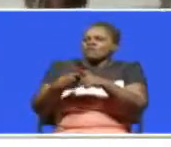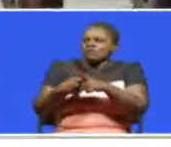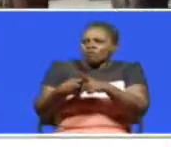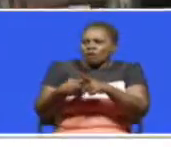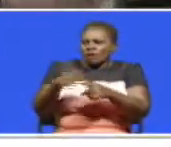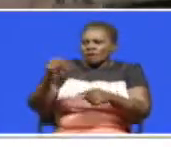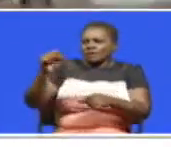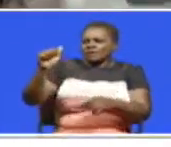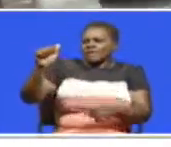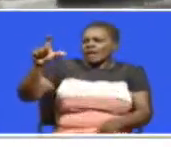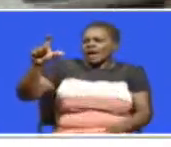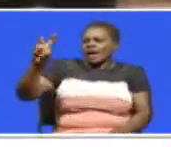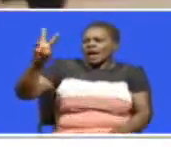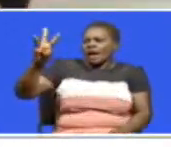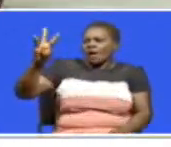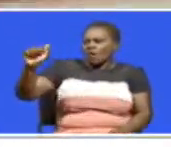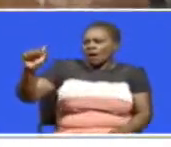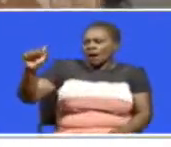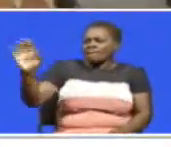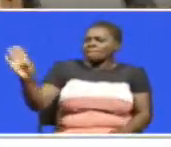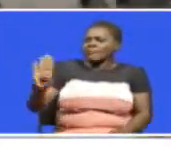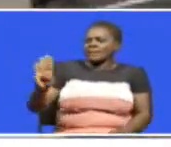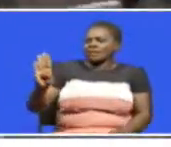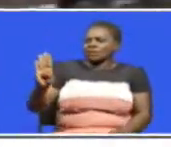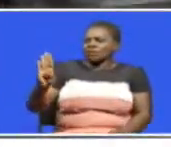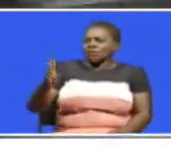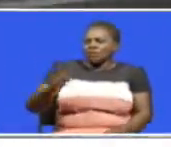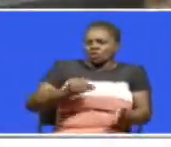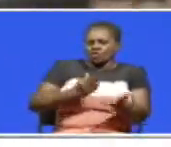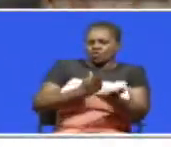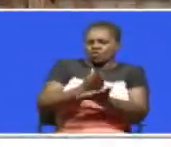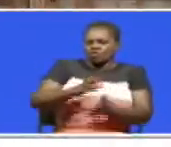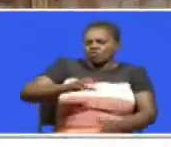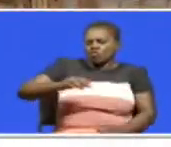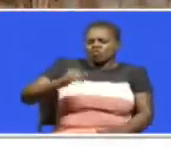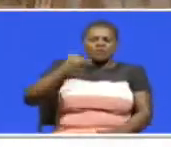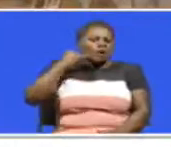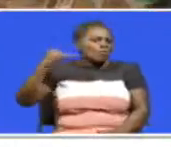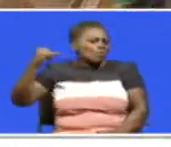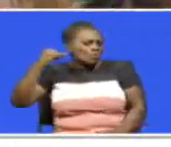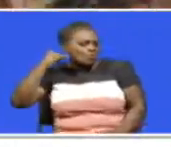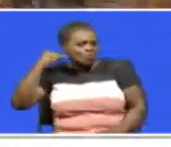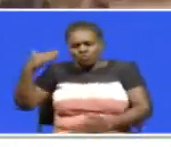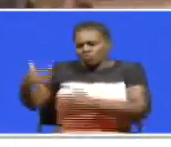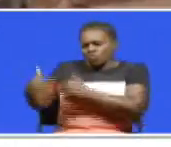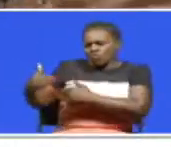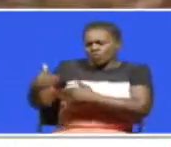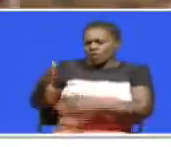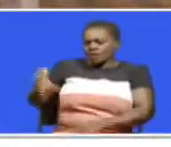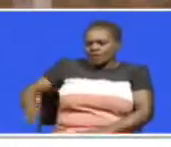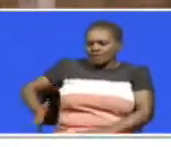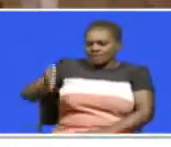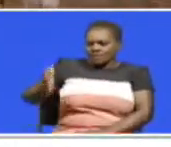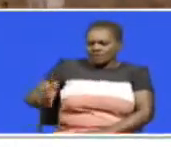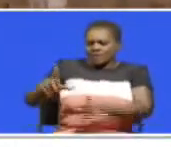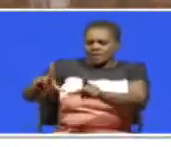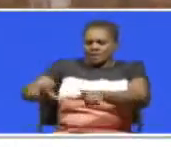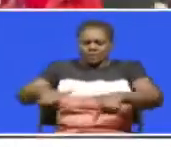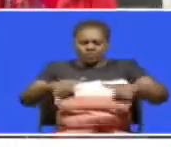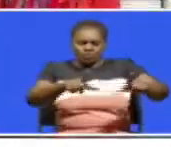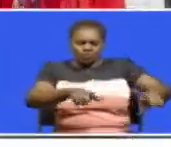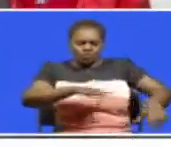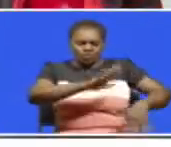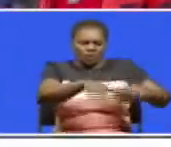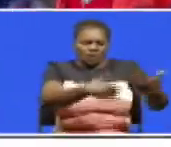cha Salawa, kaunti ya Baringo, alipitia kaunti ya Nakuru na viunga vyake, baadaye Naivasha, Limuru